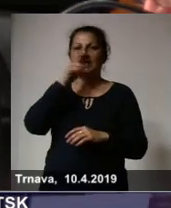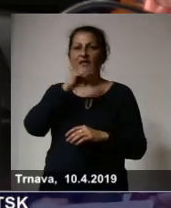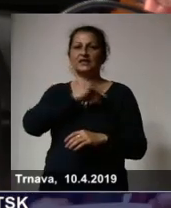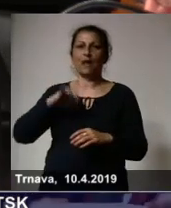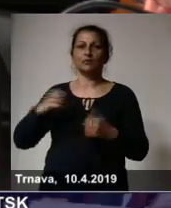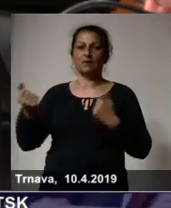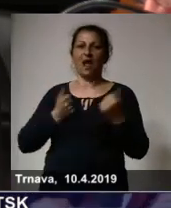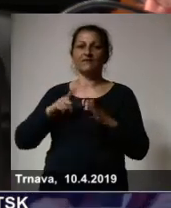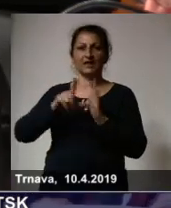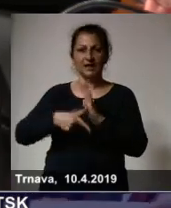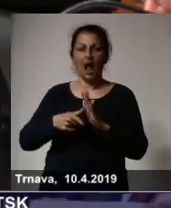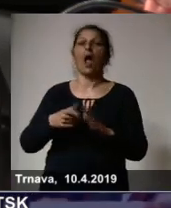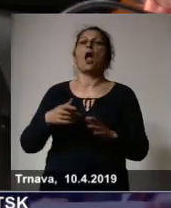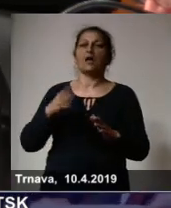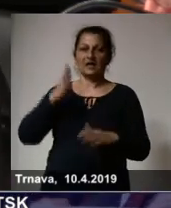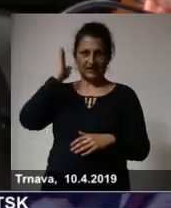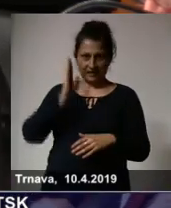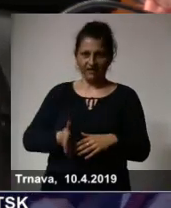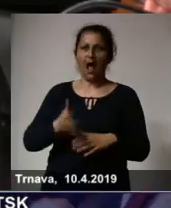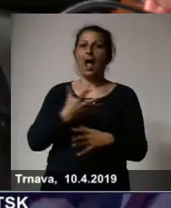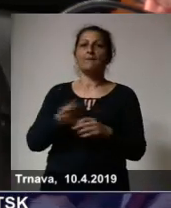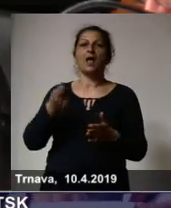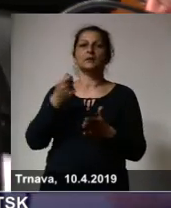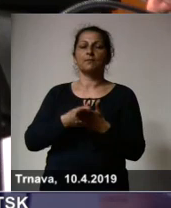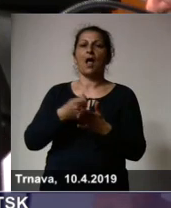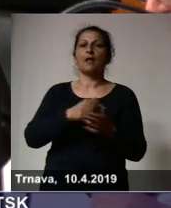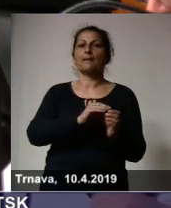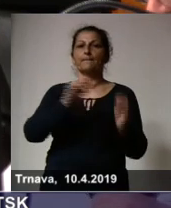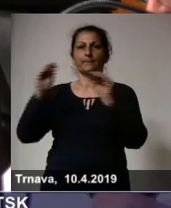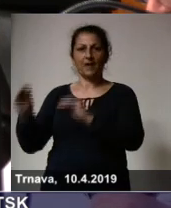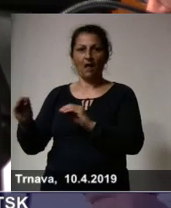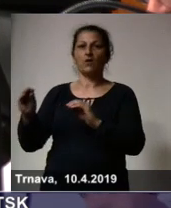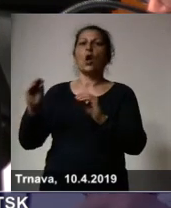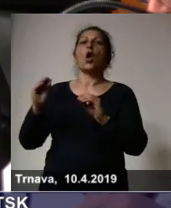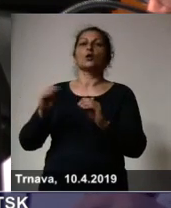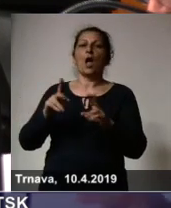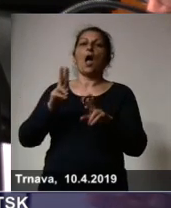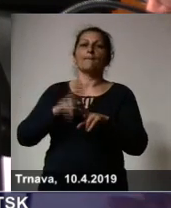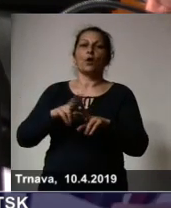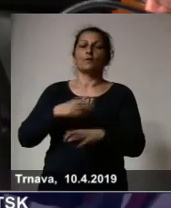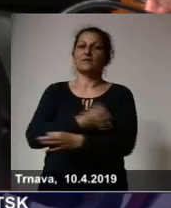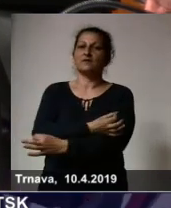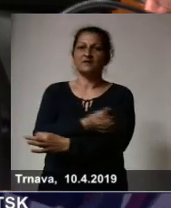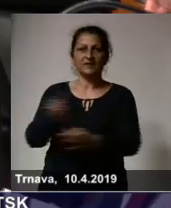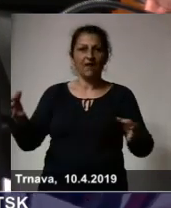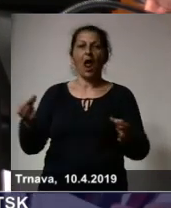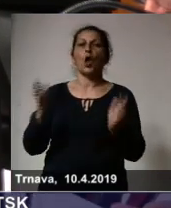ambíciu schváliť tento bezodplatný prevod a zveriť túto dokumentáciu do